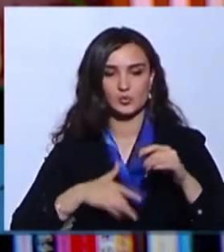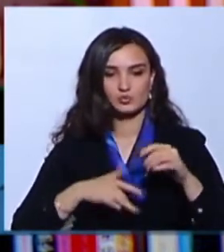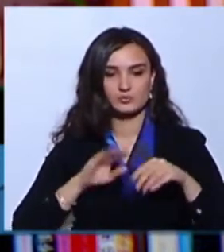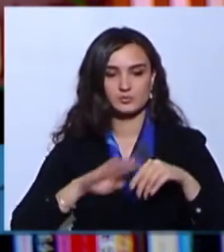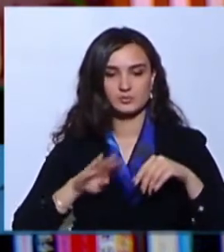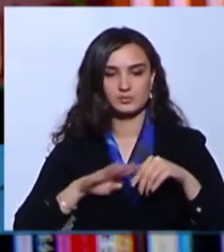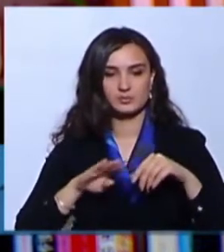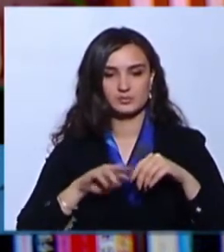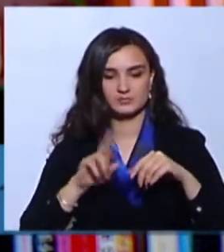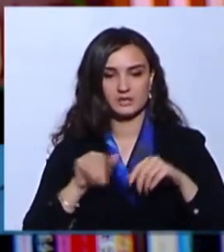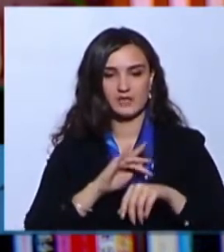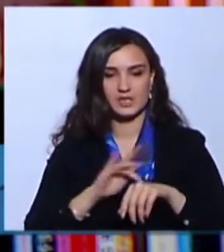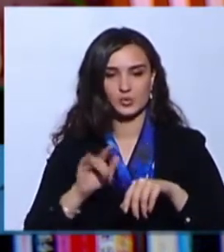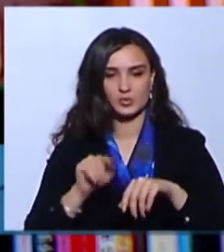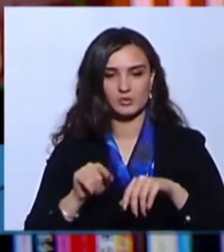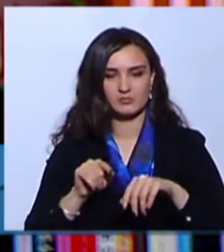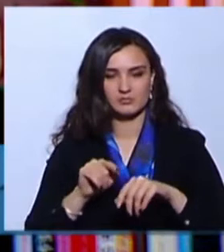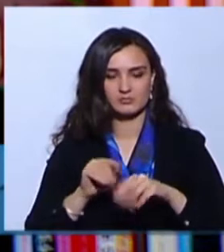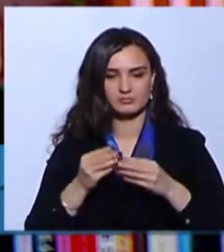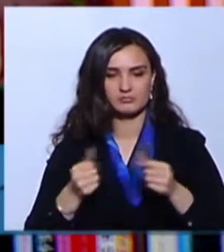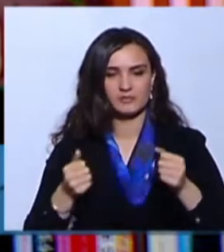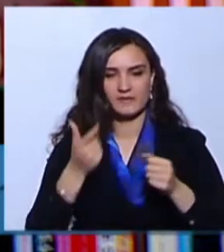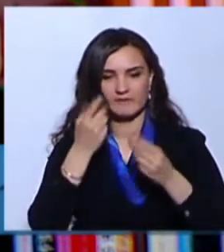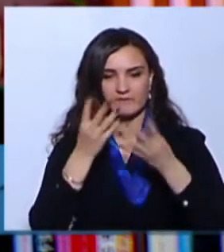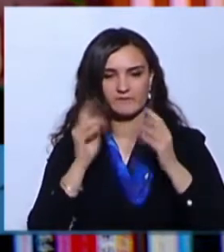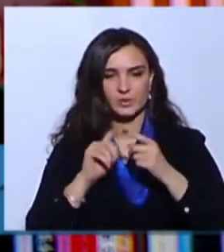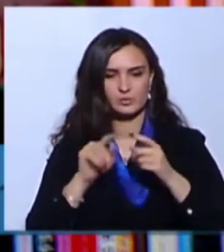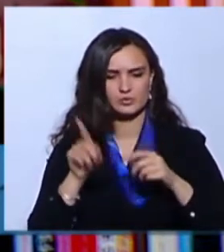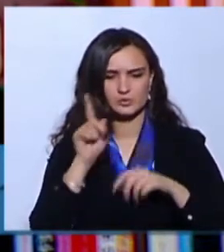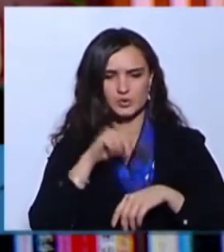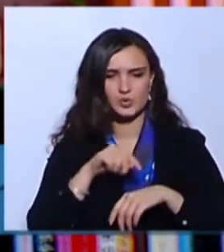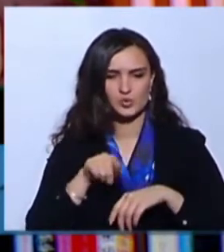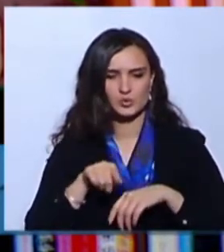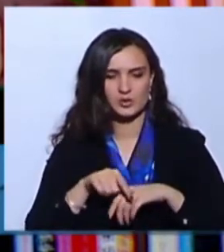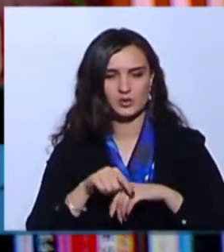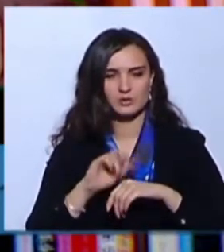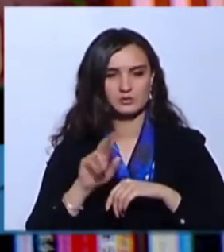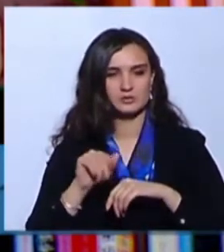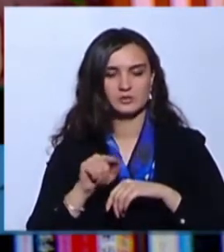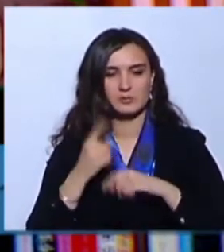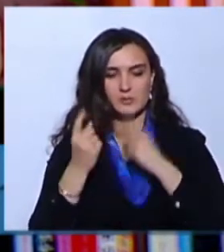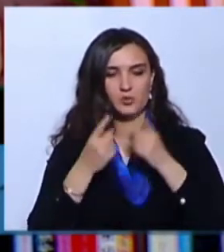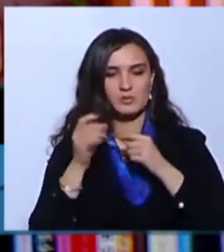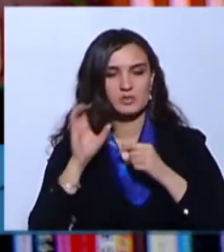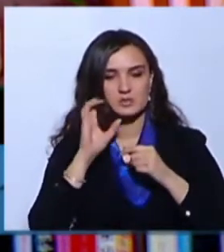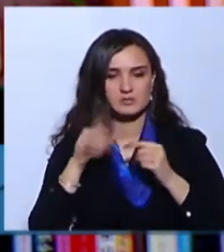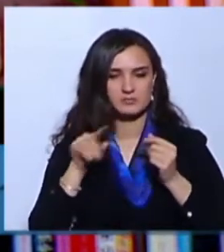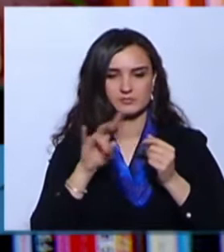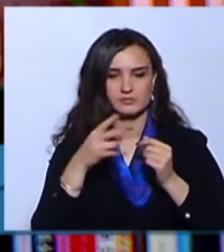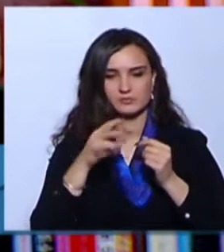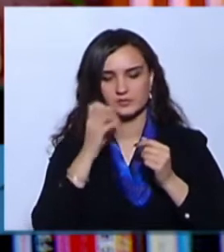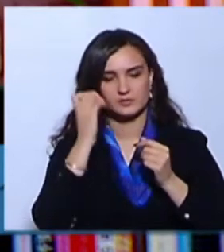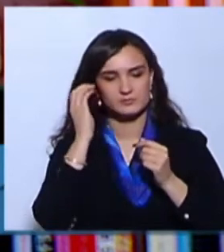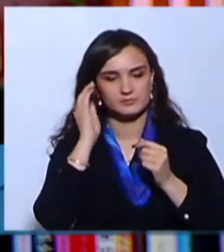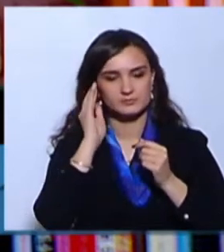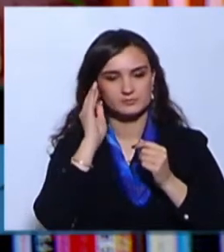კუჭნაწლავის ტრაქტში და გავანადგურებთ ვირუსს ეს არის სრული სიცრუე და არ ღირს ამ ინფორმაციის გაზიარება მე კიდევ ერთხელ